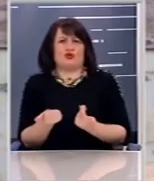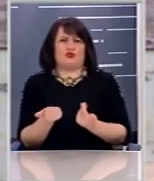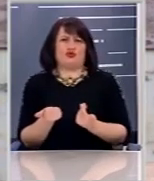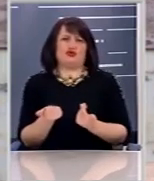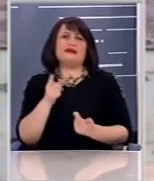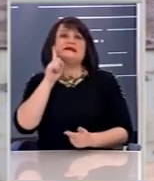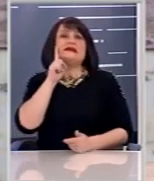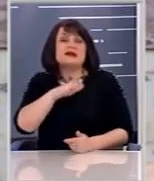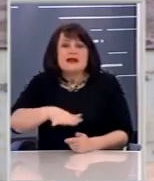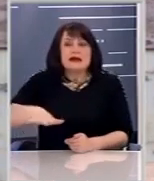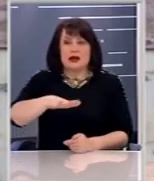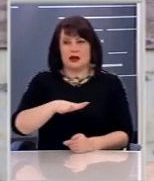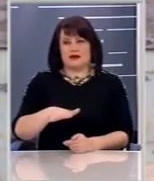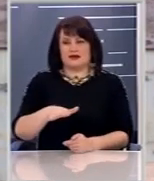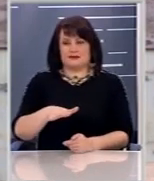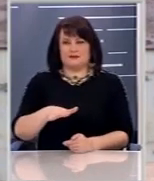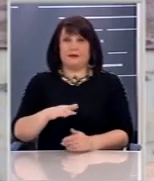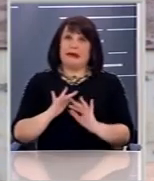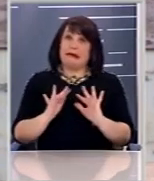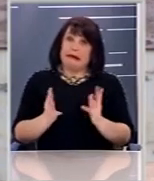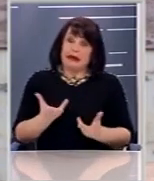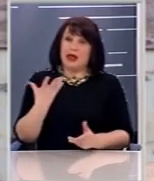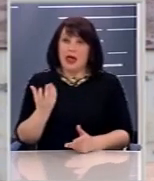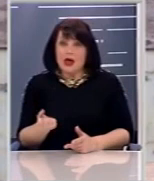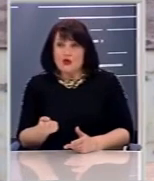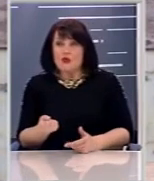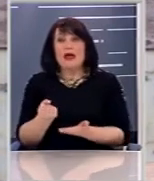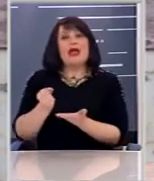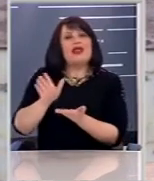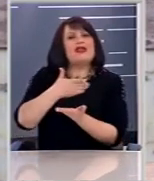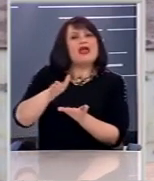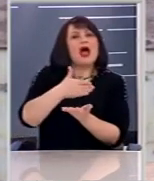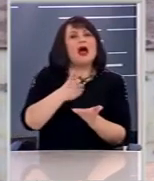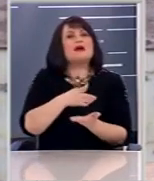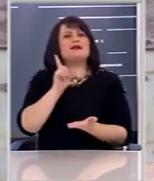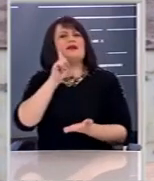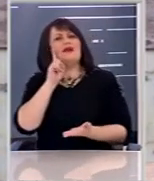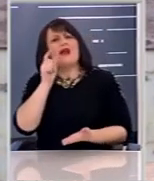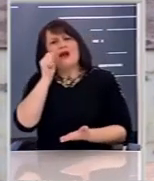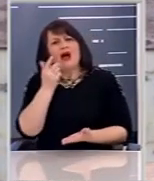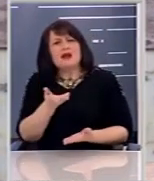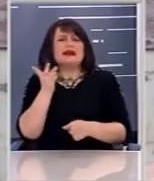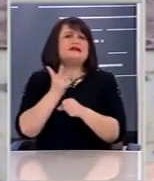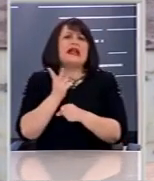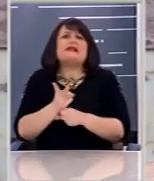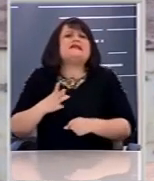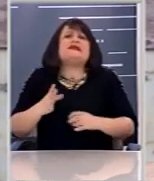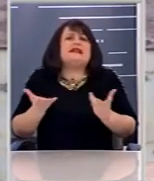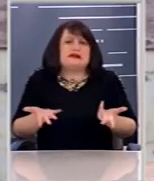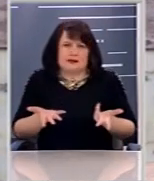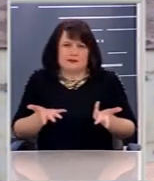των γυναικών ή όταν έχουμε διάκριση με βάση το φύλο και το σεξουαλικό